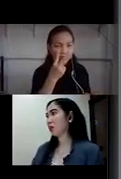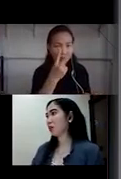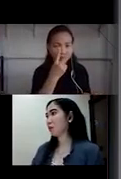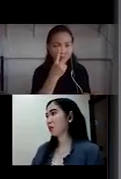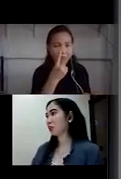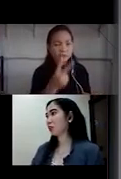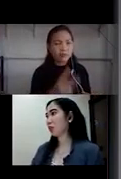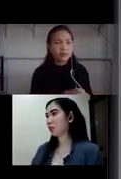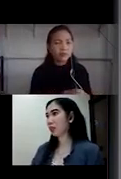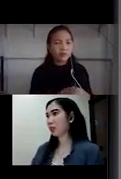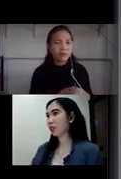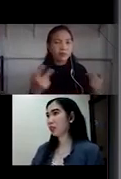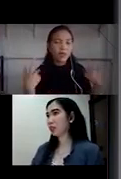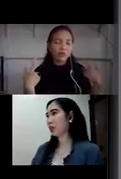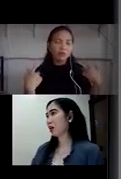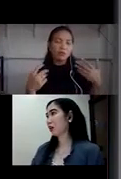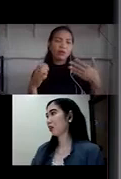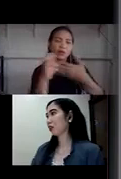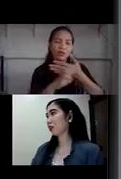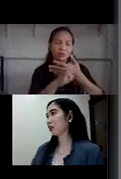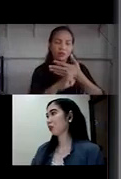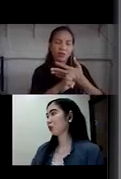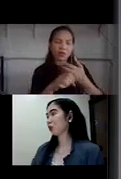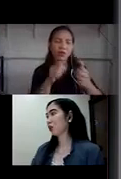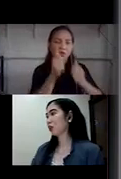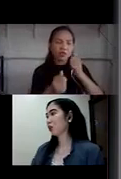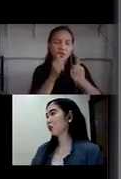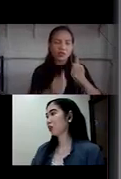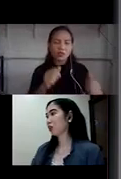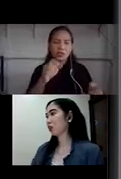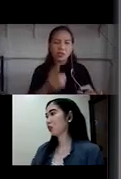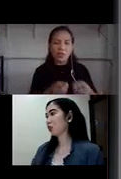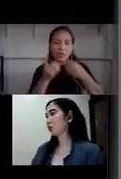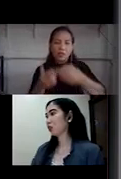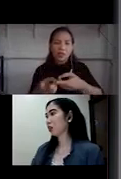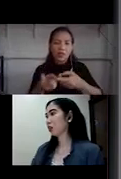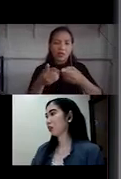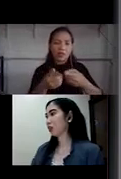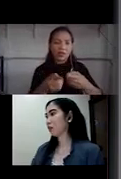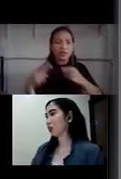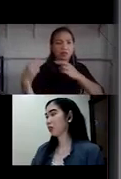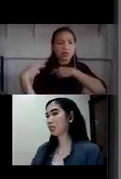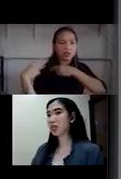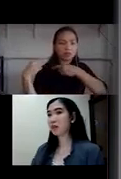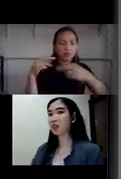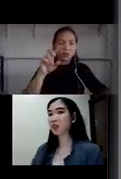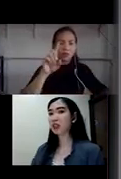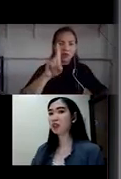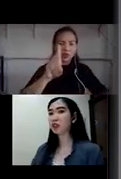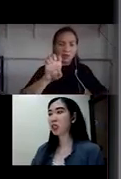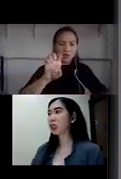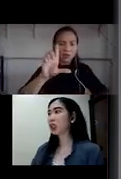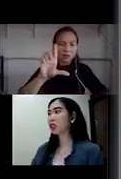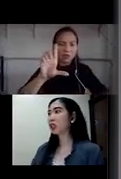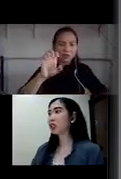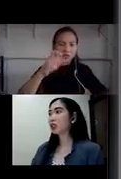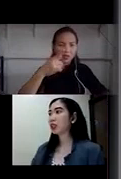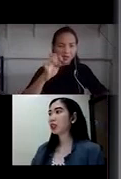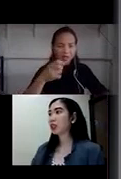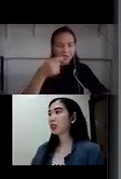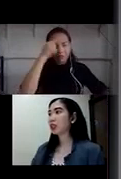yung mga emails na nakadelegate sa akin. So, nakadelegate ako dun sa isang email na ginagamit ko for